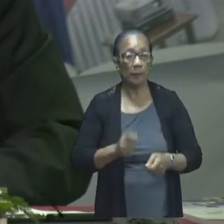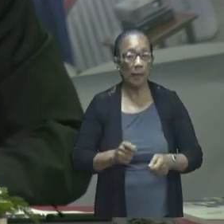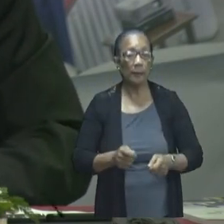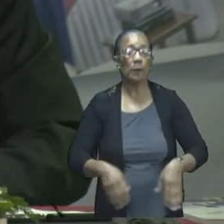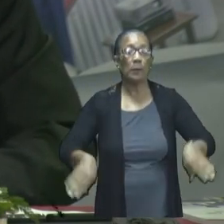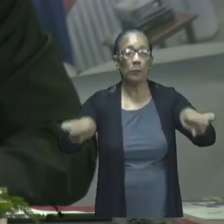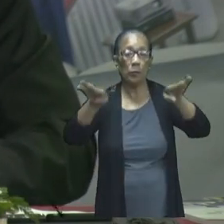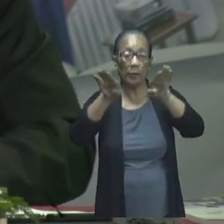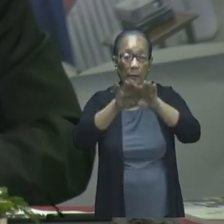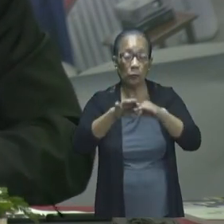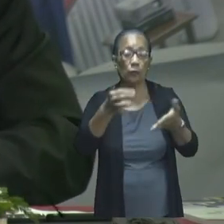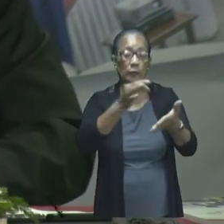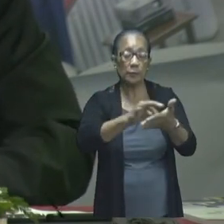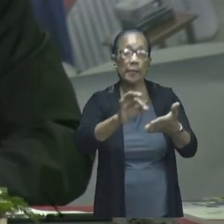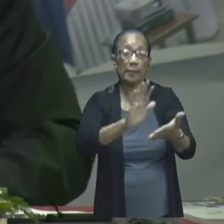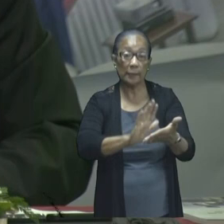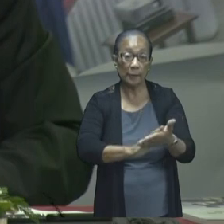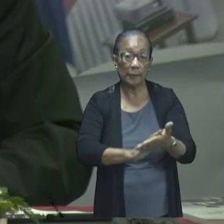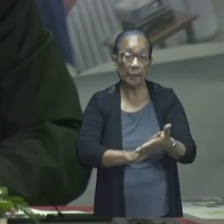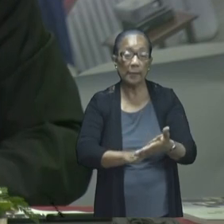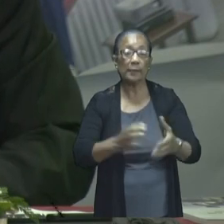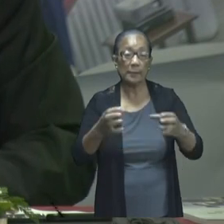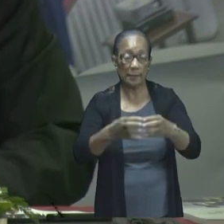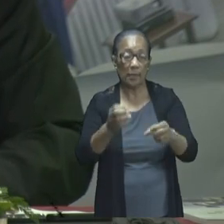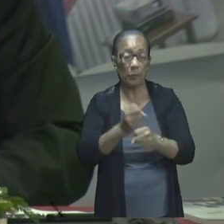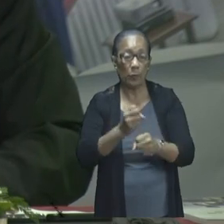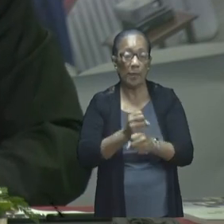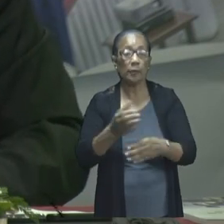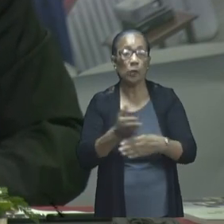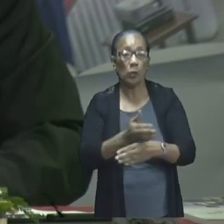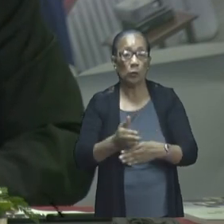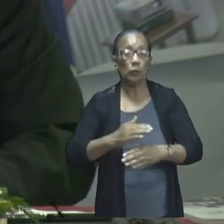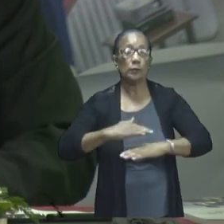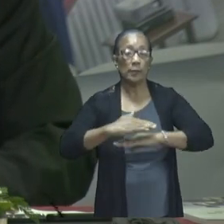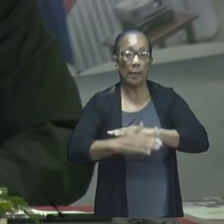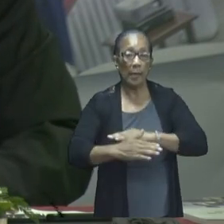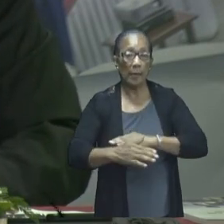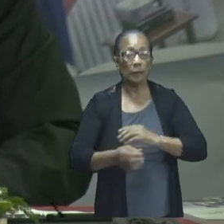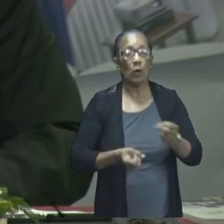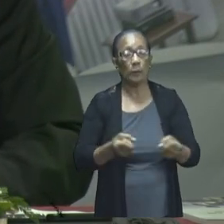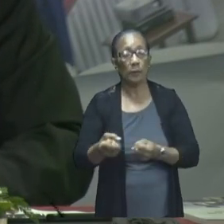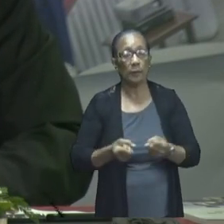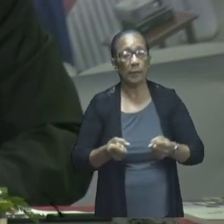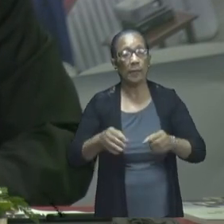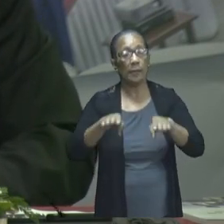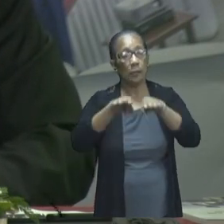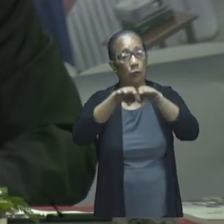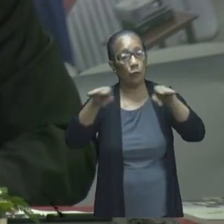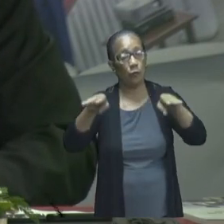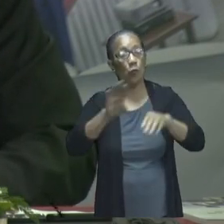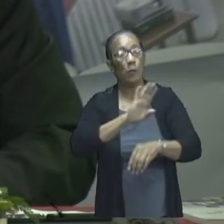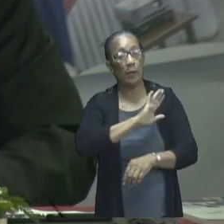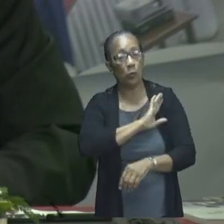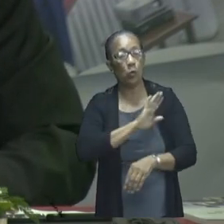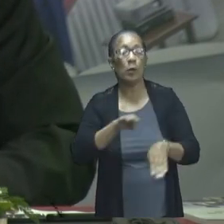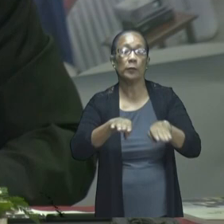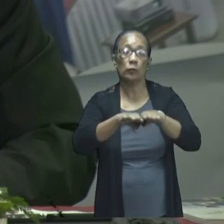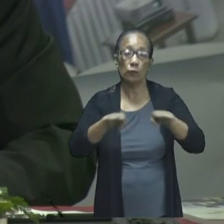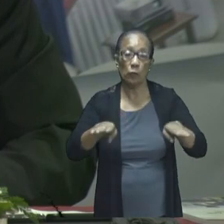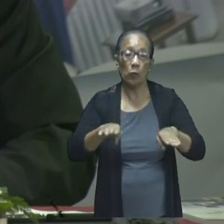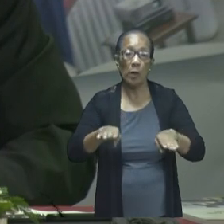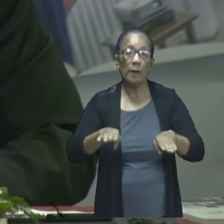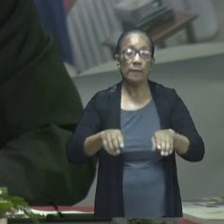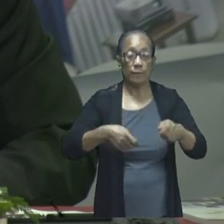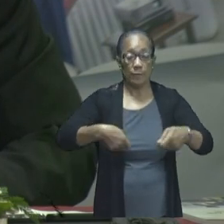ondertekend voor samenwerking tussen de landen zowel dappere genus niveau om ook op het niveau van de business